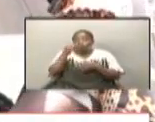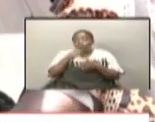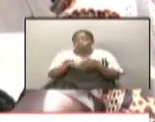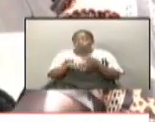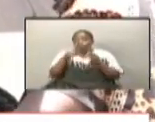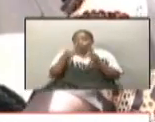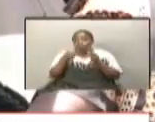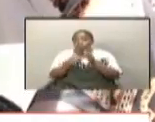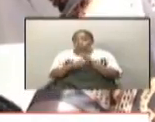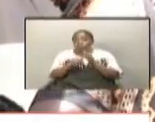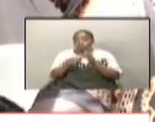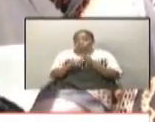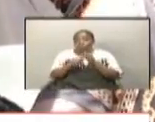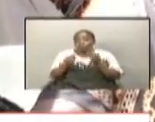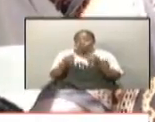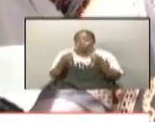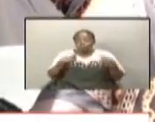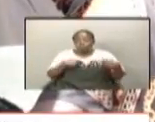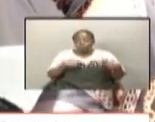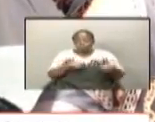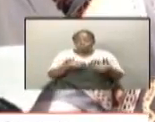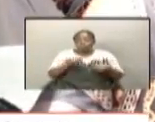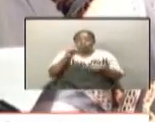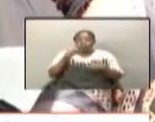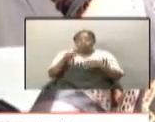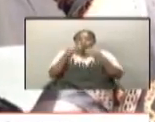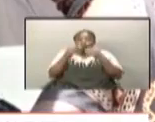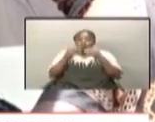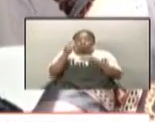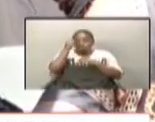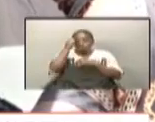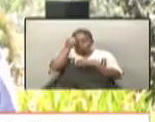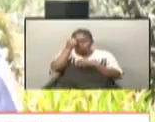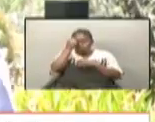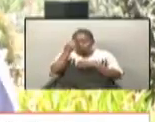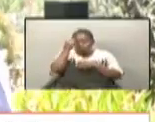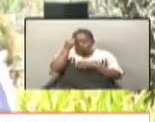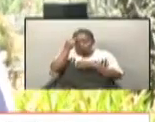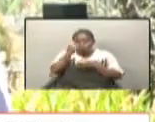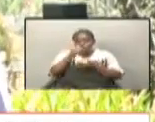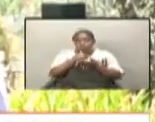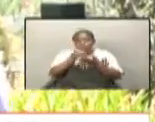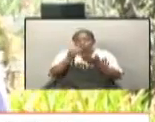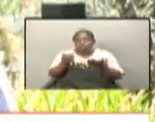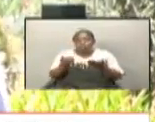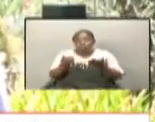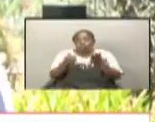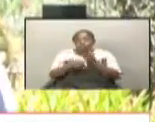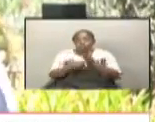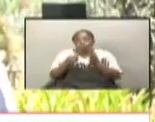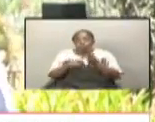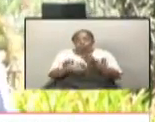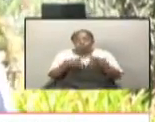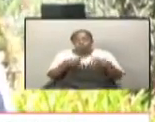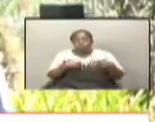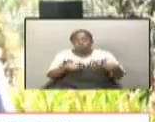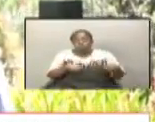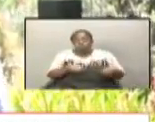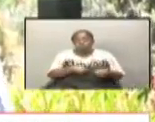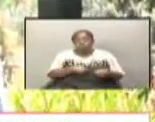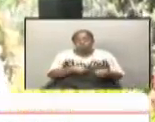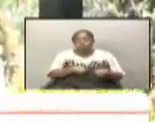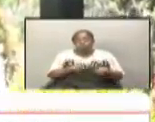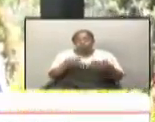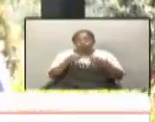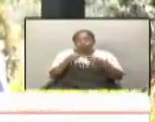atawanyisa obulwadde bw'omutima nga basinne basa gavumenti olw'okumubeererawo. Abadde atawanyizibwa omutima